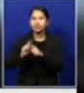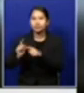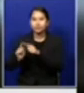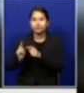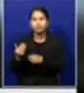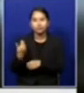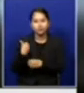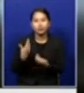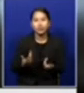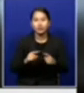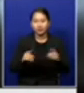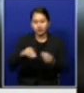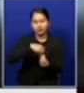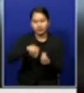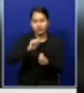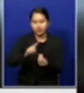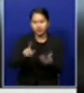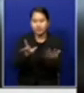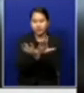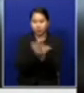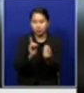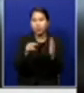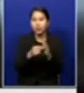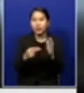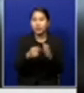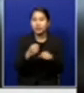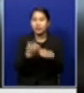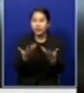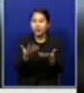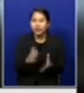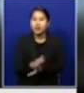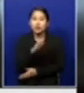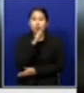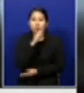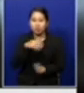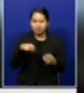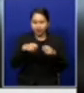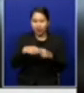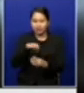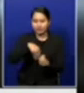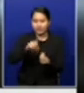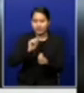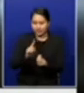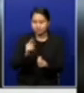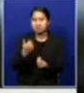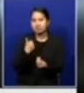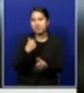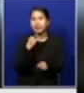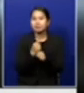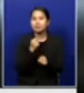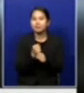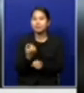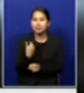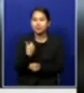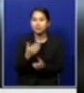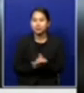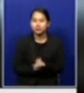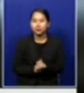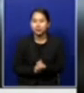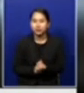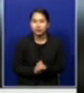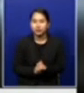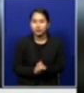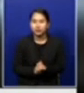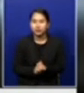และสังคมเราจะทำก็ต่อเมื่อเวลาเกิดวิกฤตทางสังคมและเศรษฐกิจโดยที่เรามุ่งหวังให้เศรษฐกิจเสียหายนั้นกลับคืนม